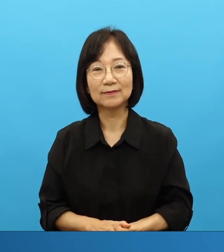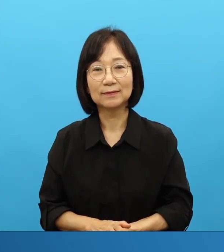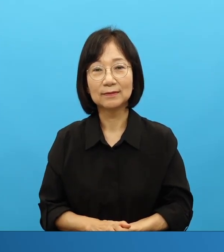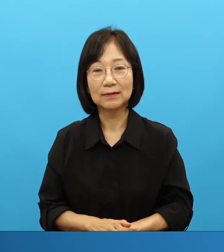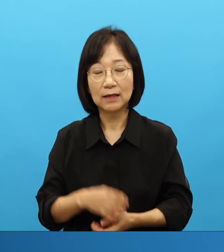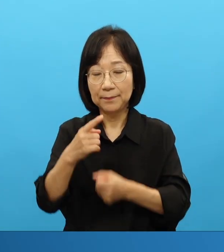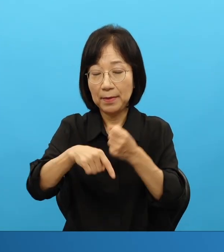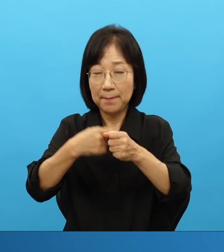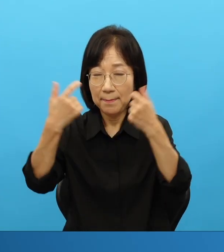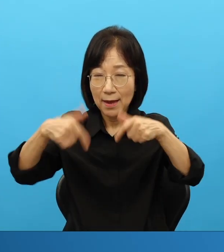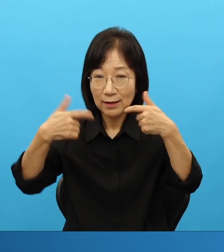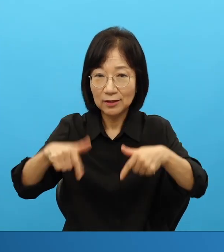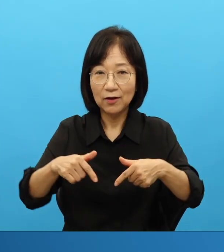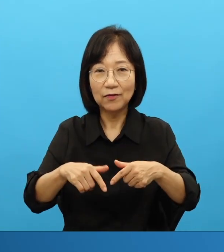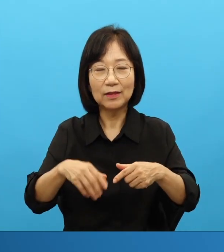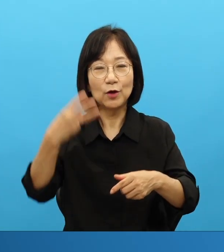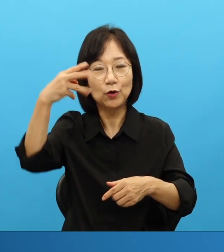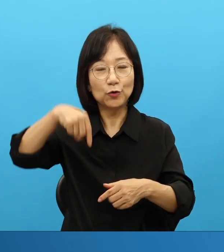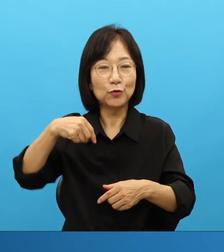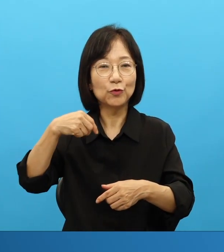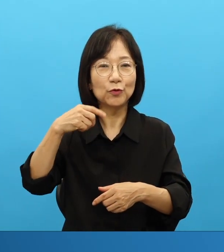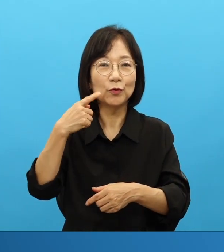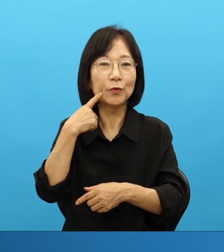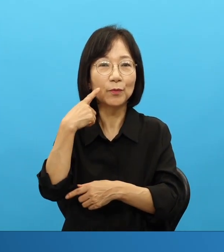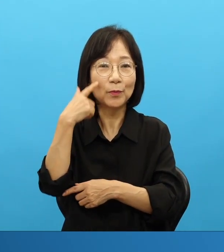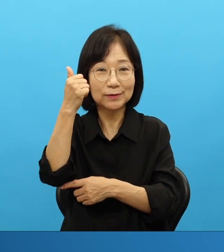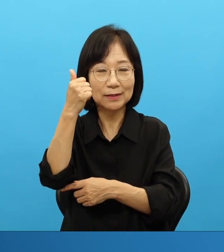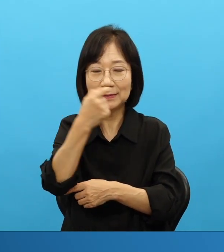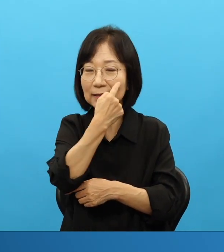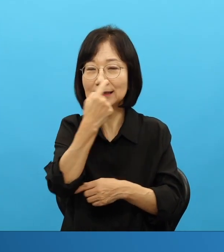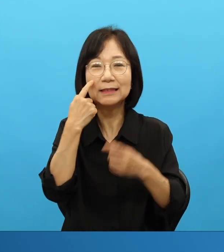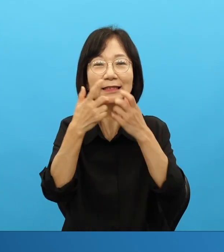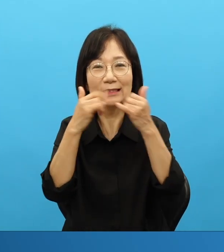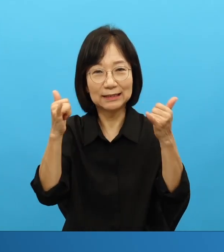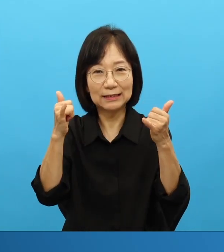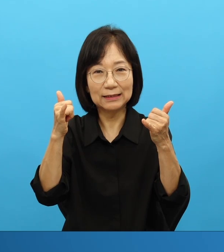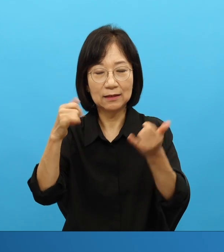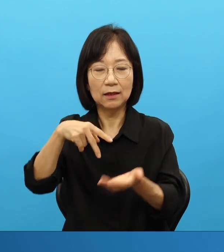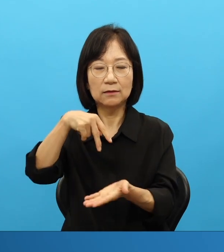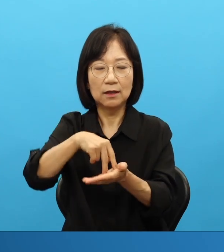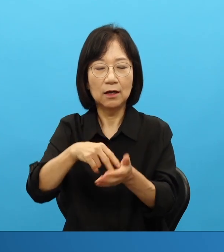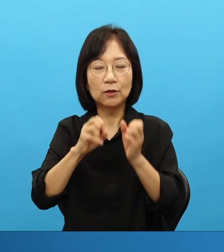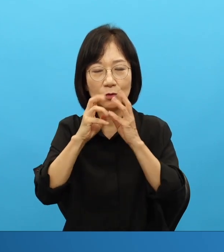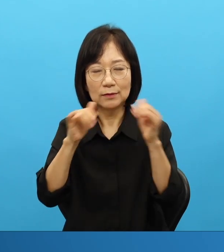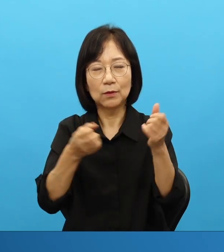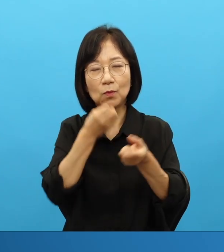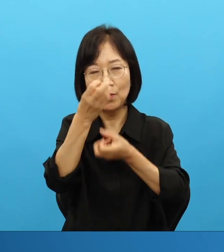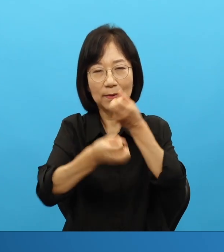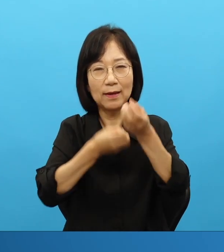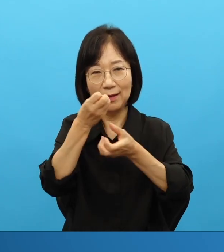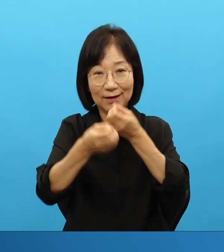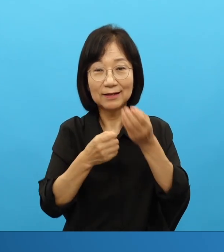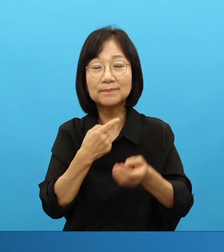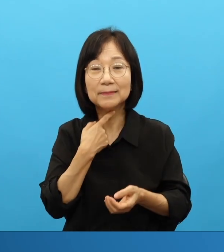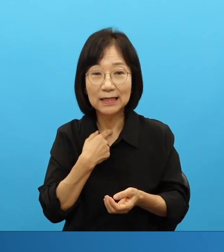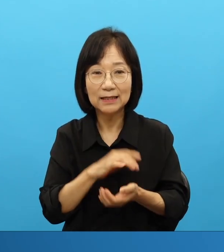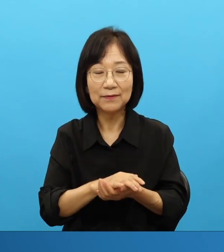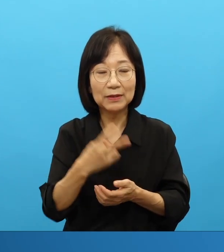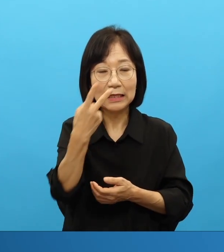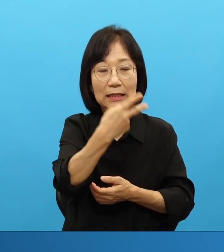매년 WRC마다 류광수 목사가 증인으로선 전도자의 고백이 출간됐습니다.